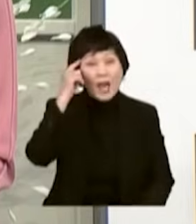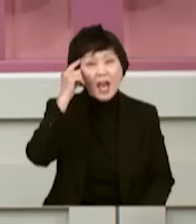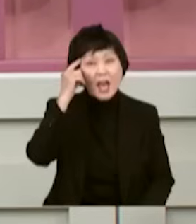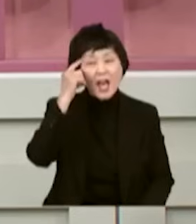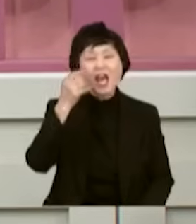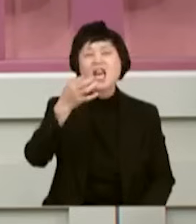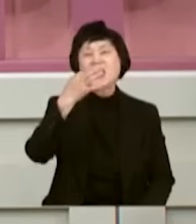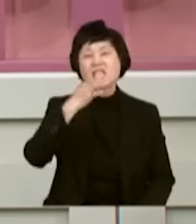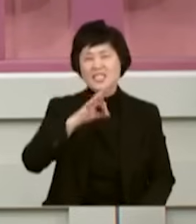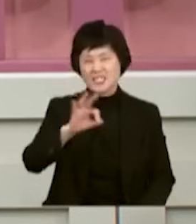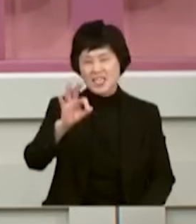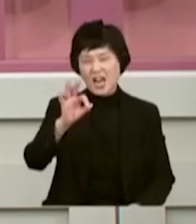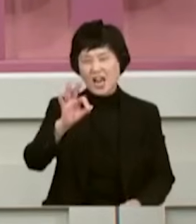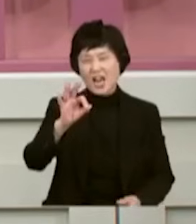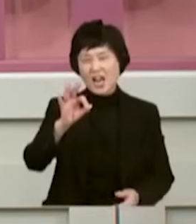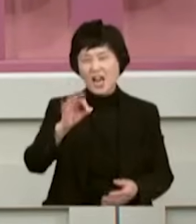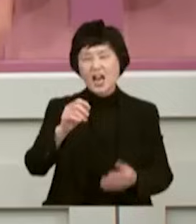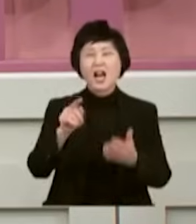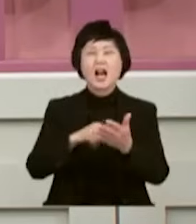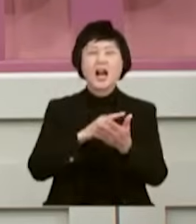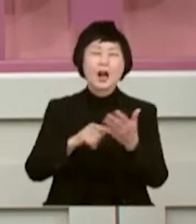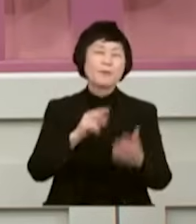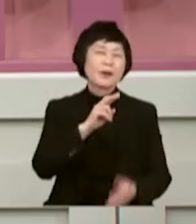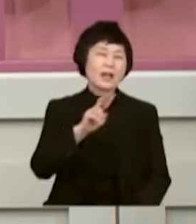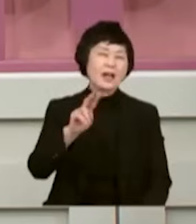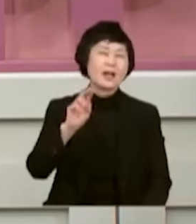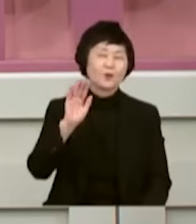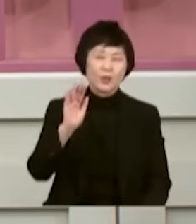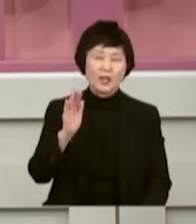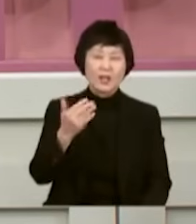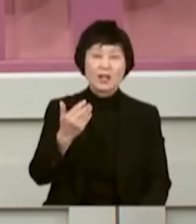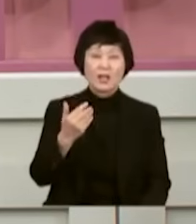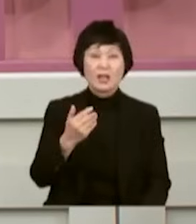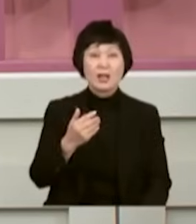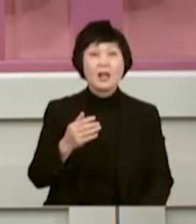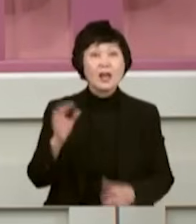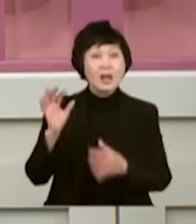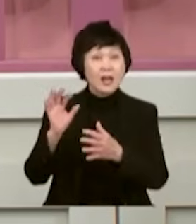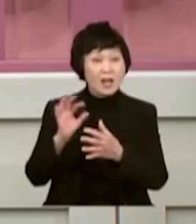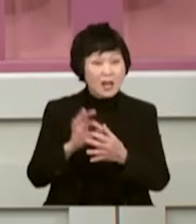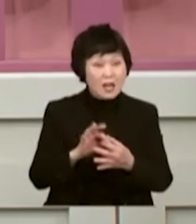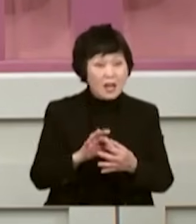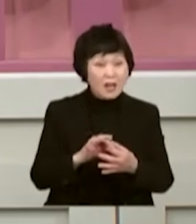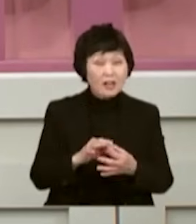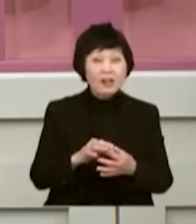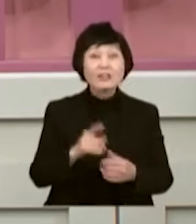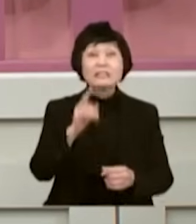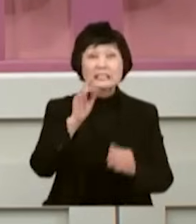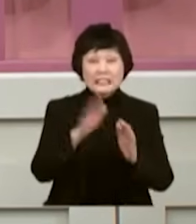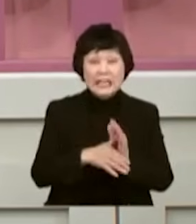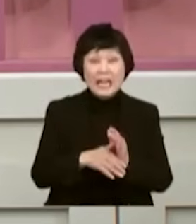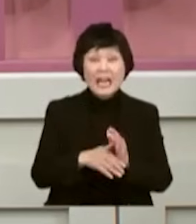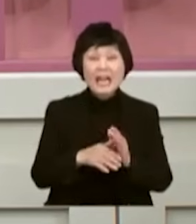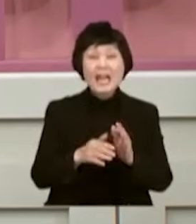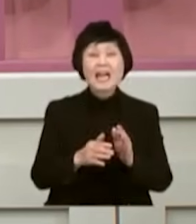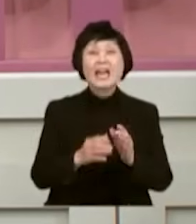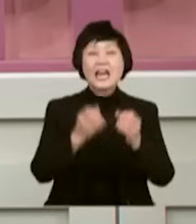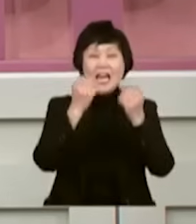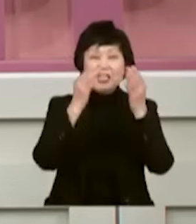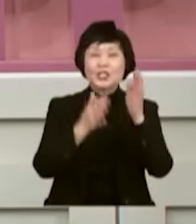네. 그러다 보니까 파주신 도시 아파트가 들어오고 버스 노선이 들어오면서 정말 이들의 헌신으로 교회가